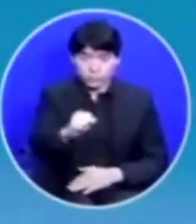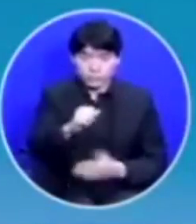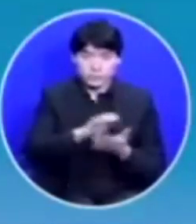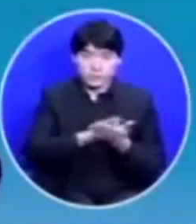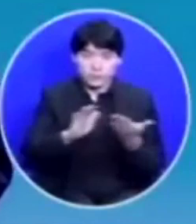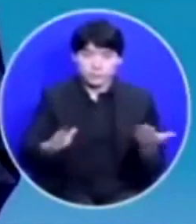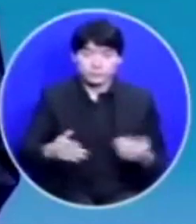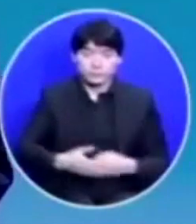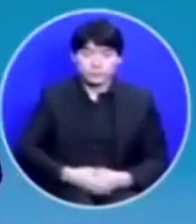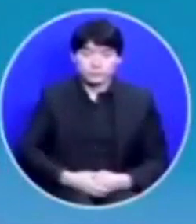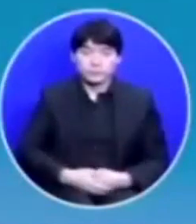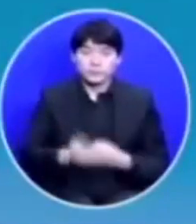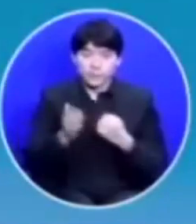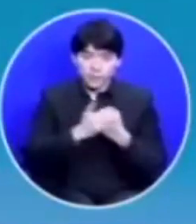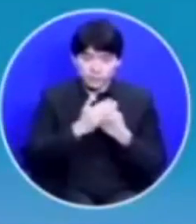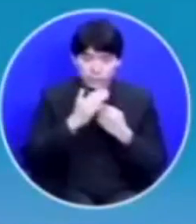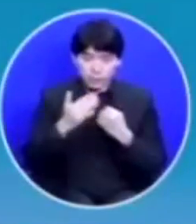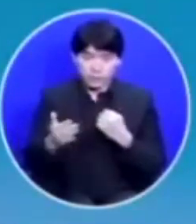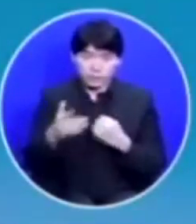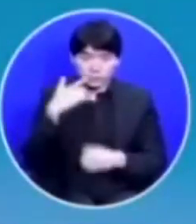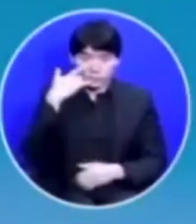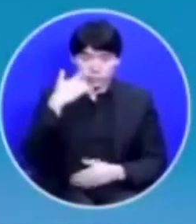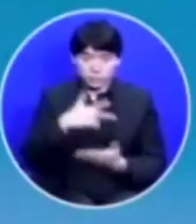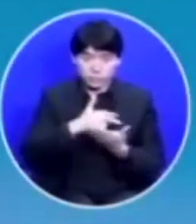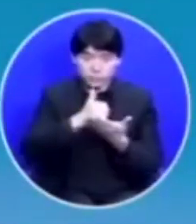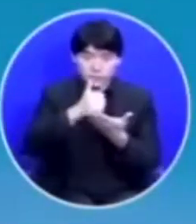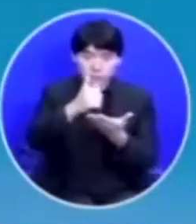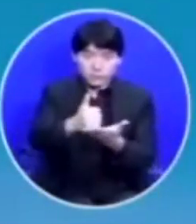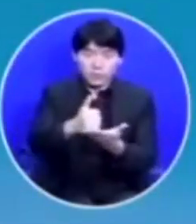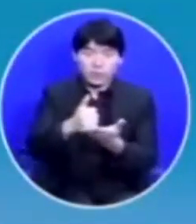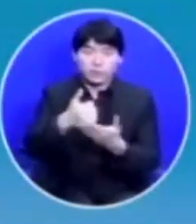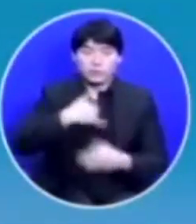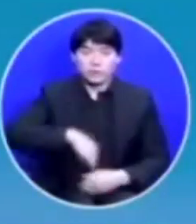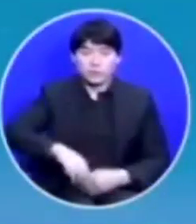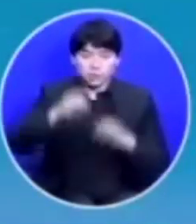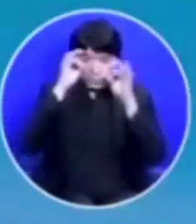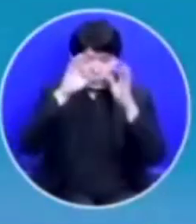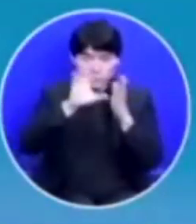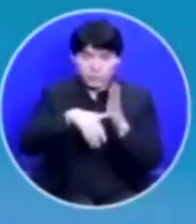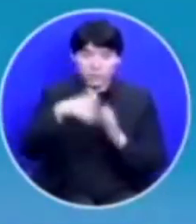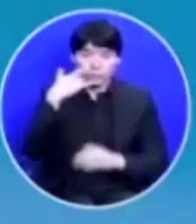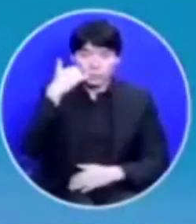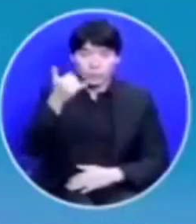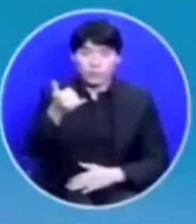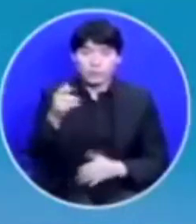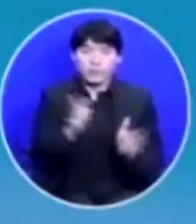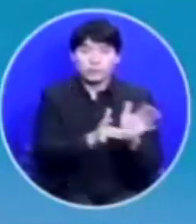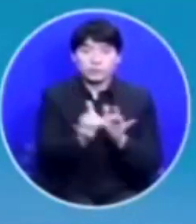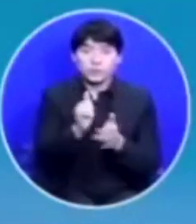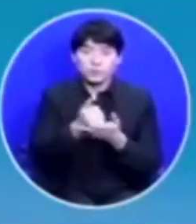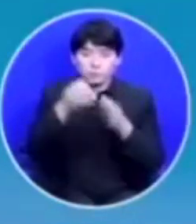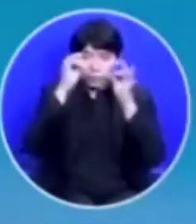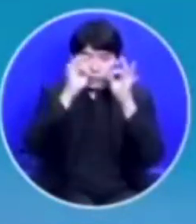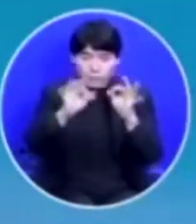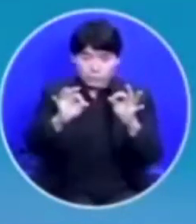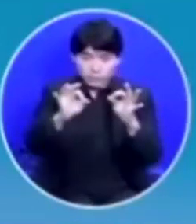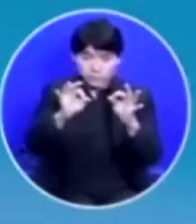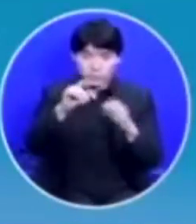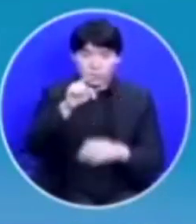그래서 주님께서 자녀를 볼 때에 부모가 예수님을 보라는 것입니다